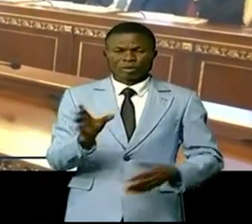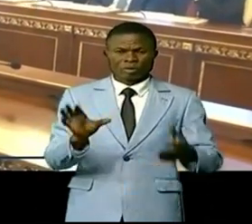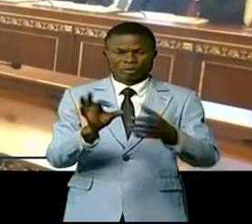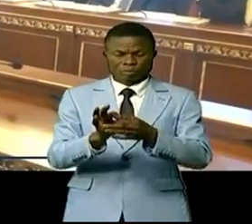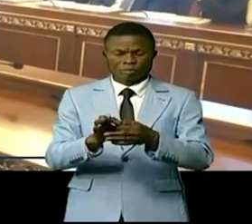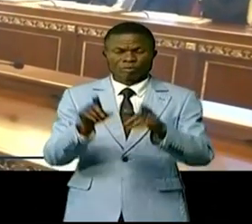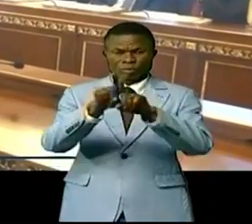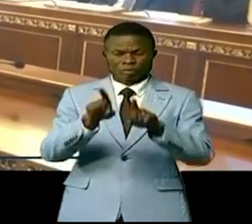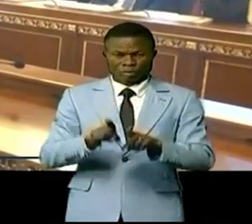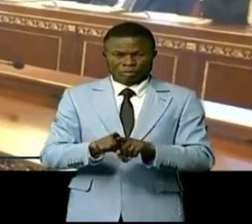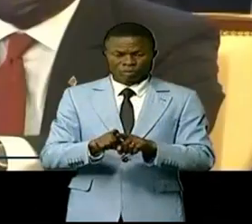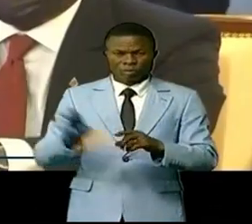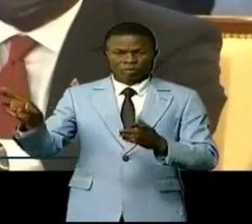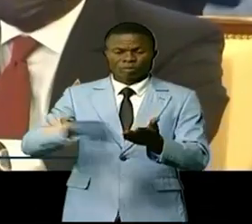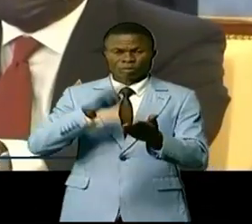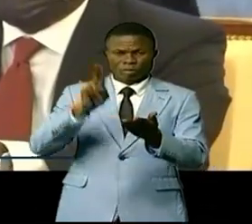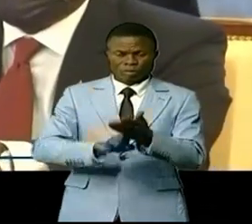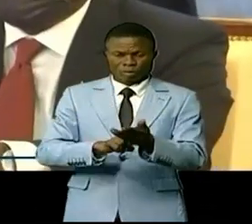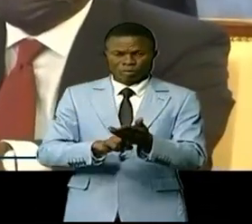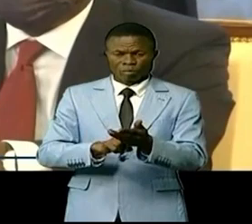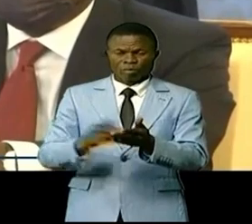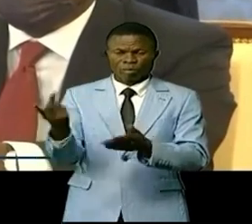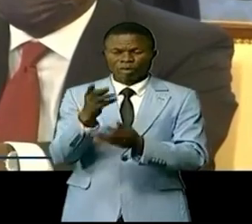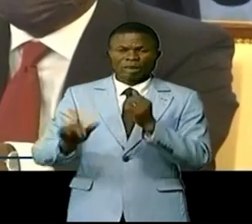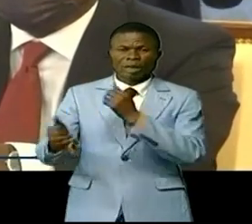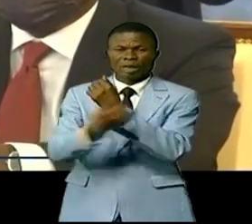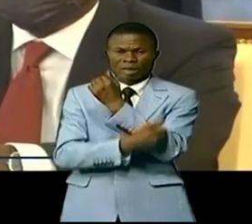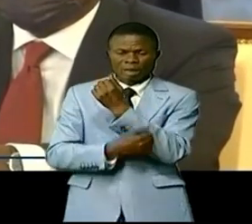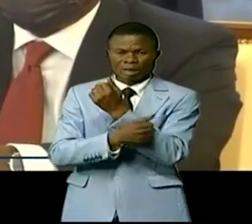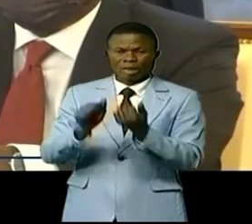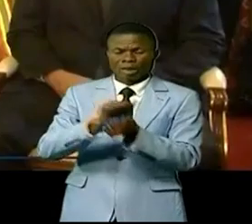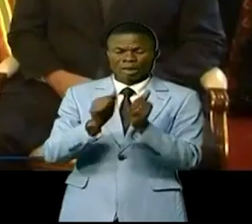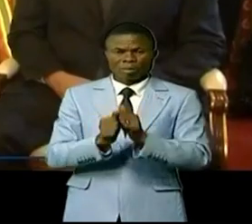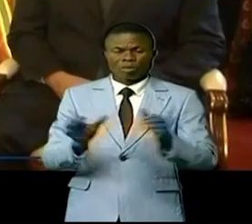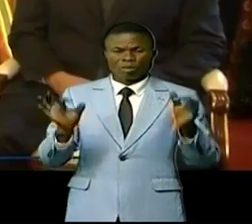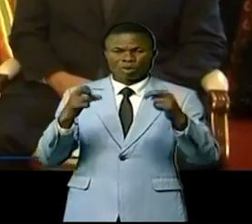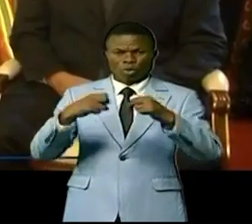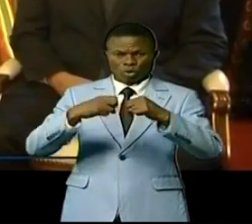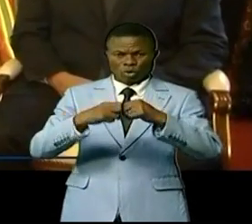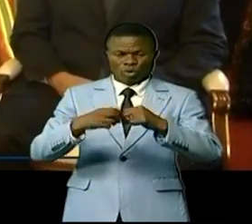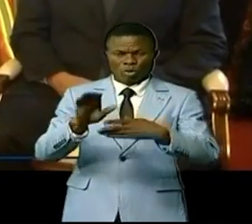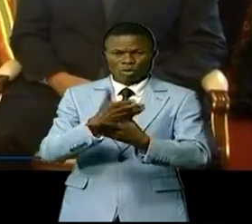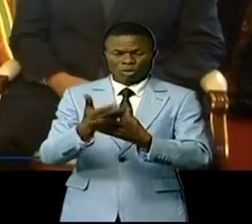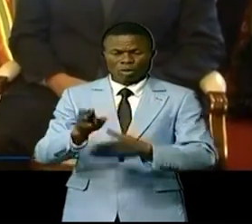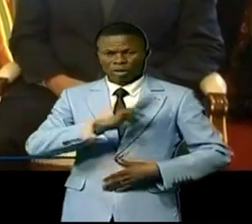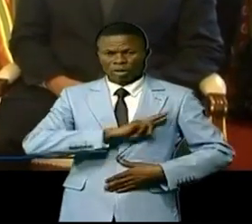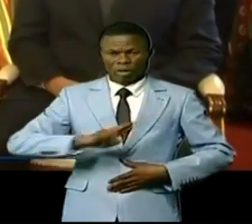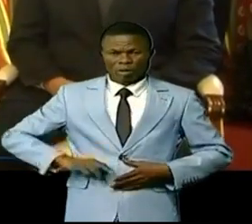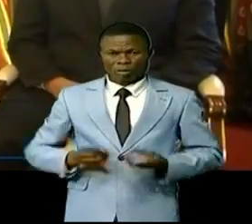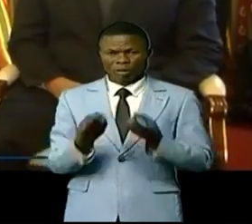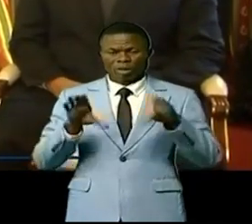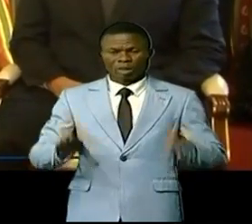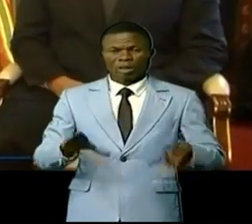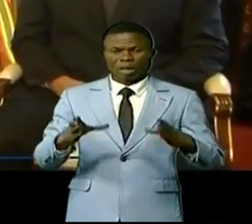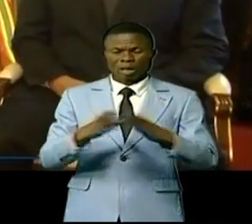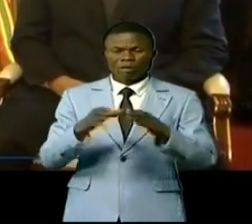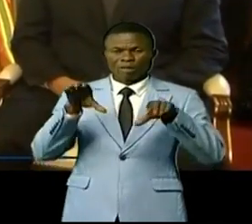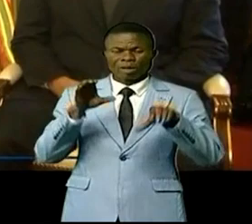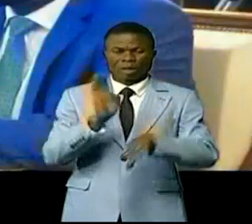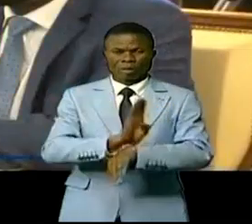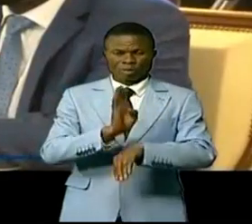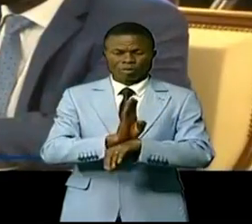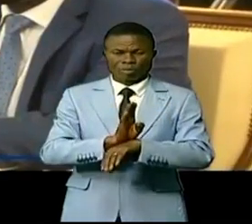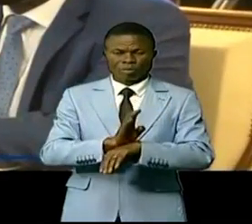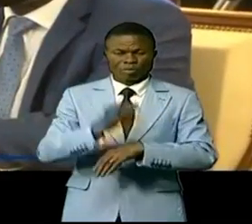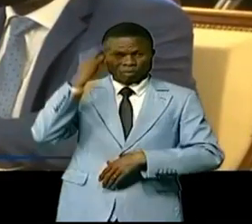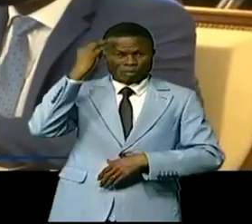aussi l'accord bipartite sur la collaboration énergétique entre la RDC et les Congo par le ministre RD congolais